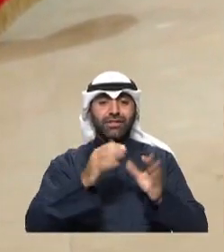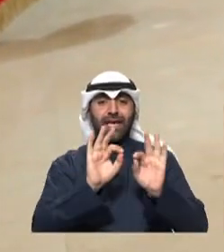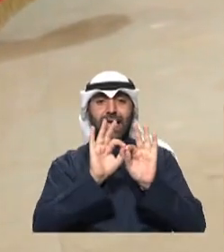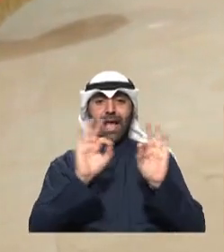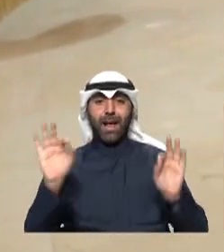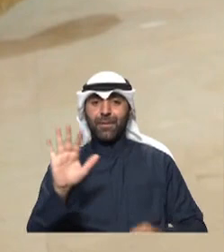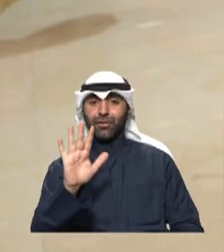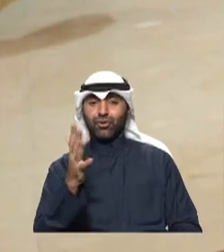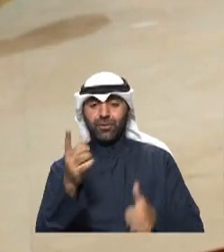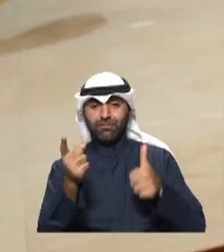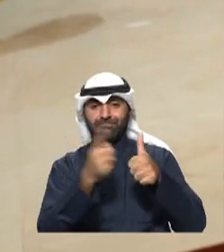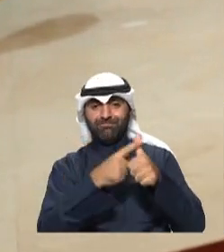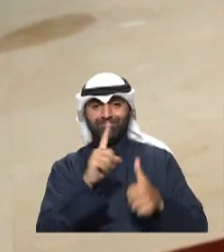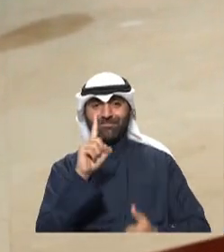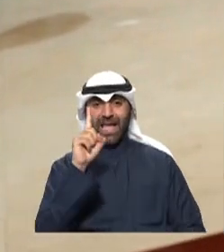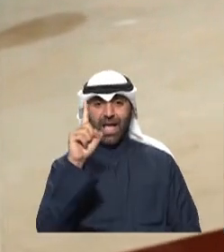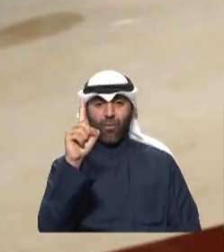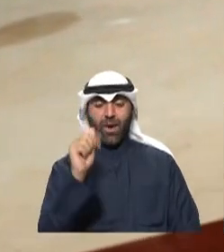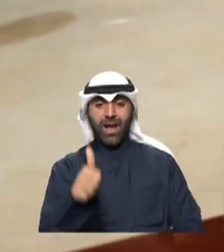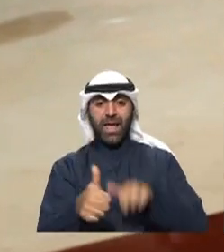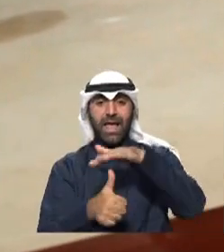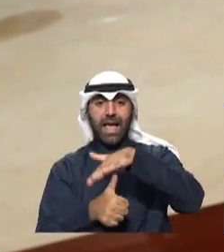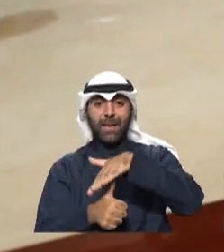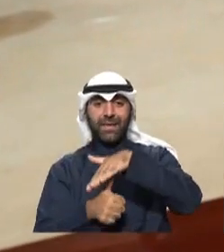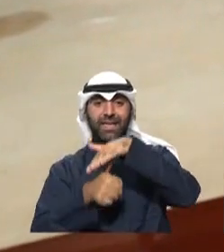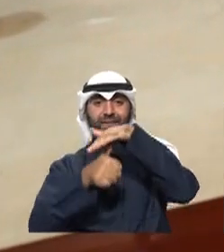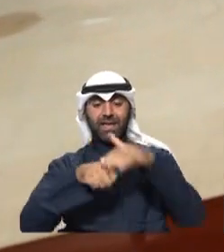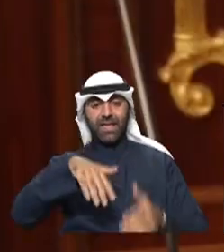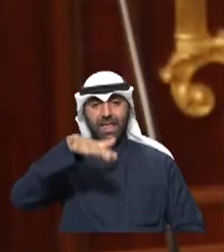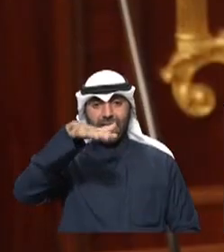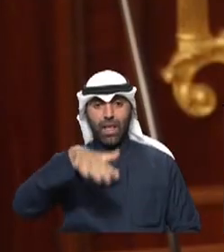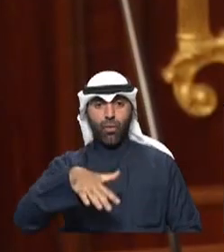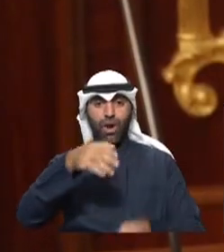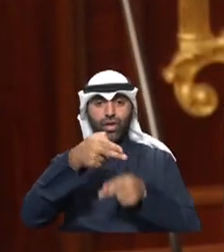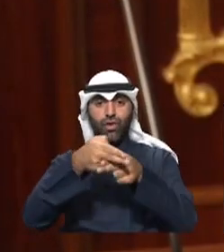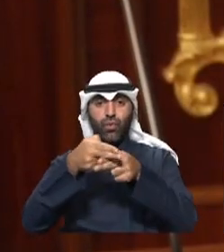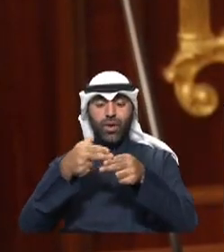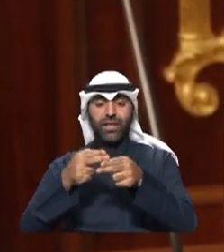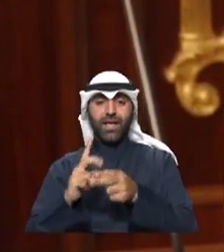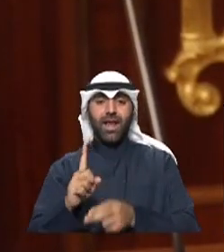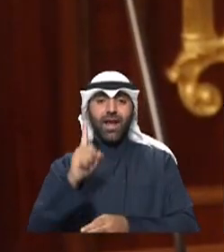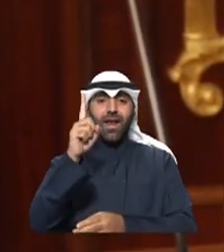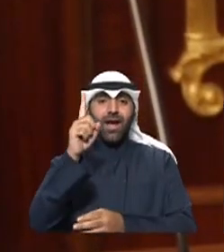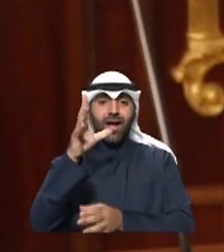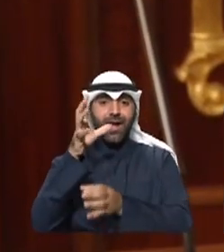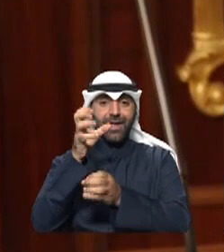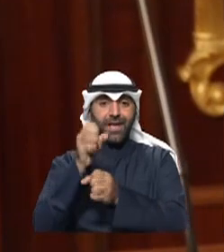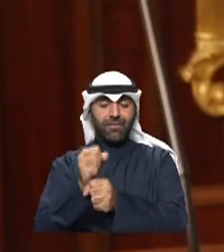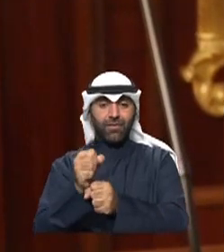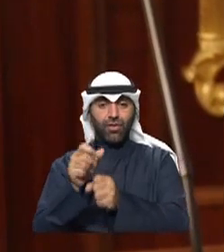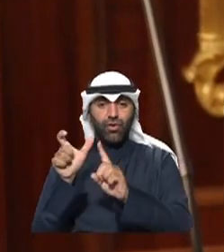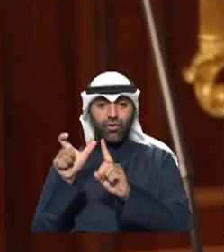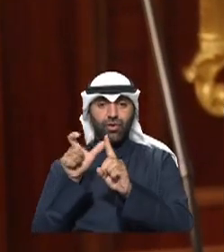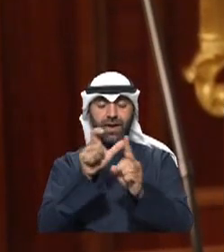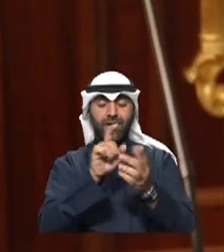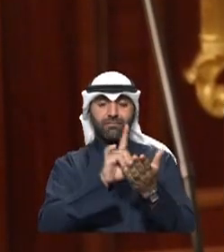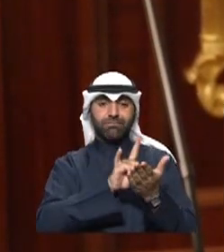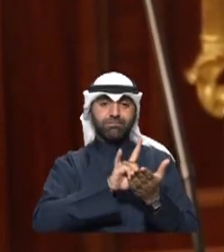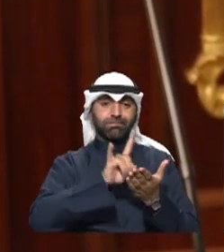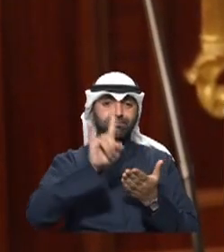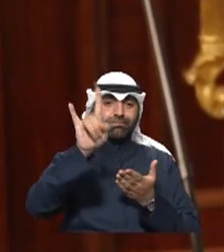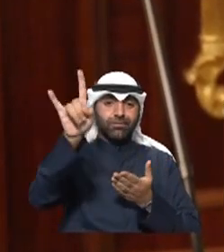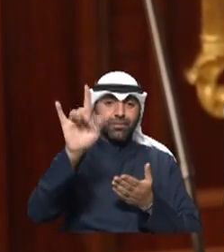حفظه الله ورعاه ظهره اليوم الى العاصمه الايطاليه روما لاجراء الفحوصات الطبيه المعتاده سال المولى عز وجل